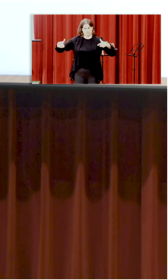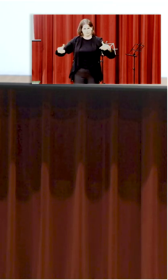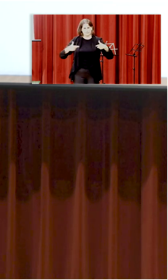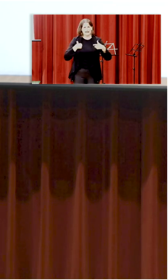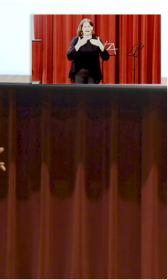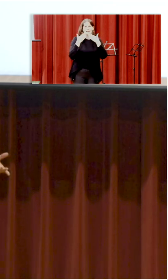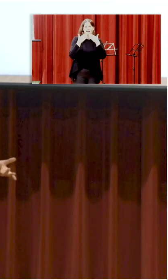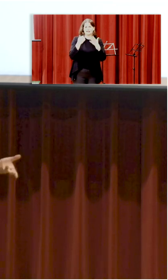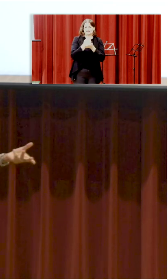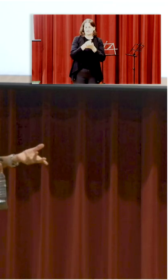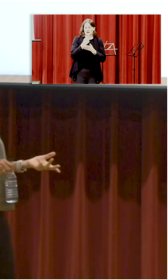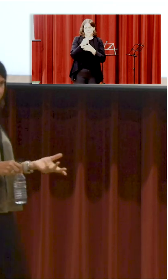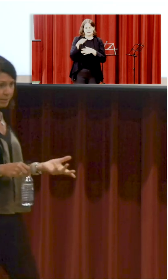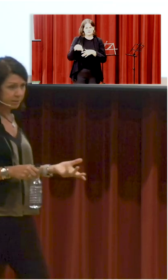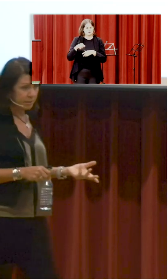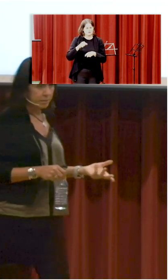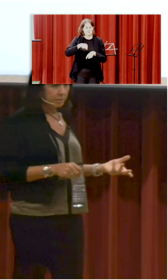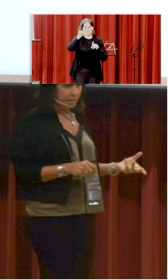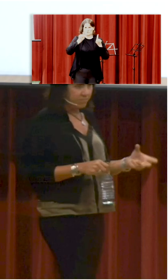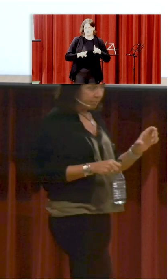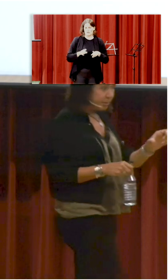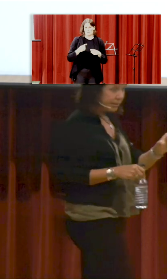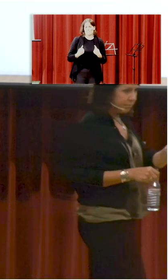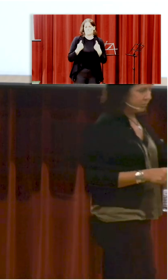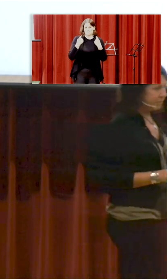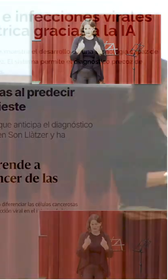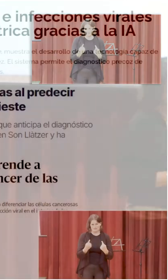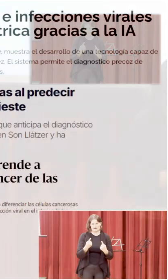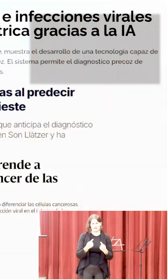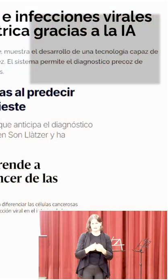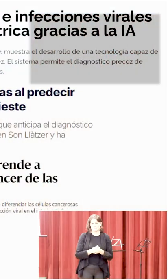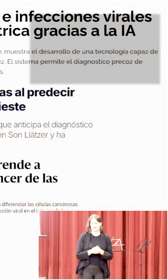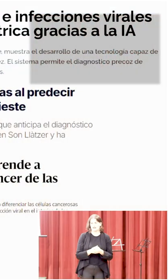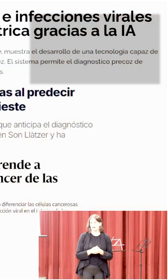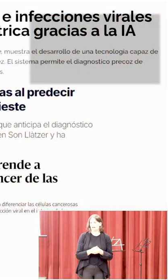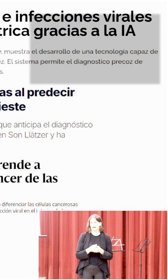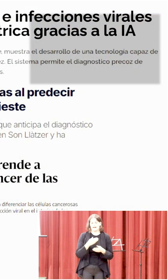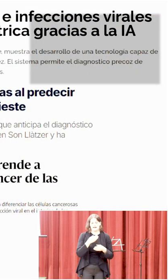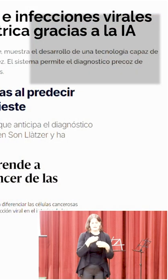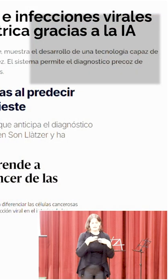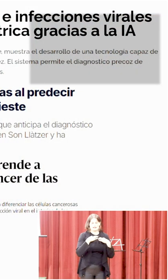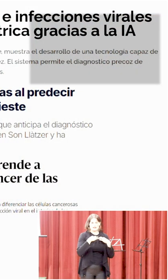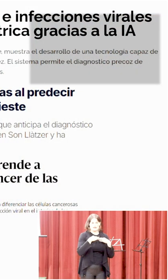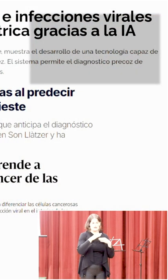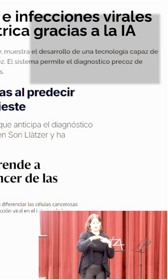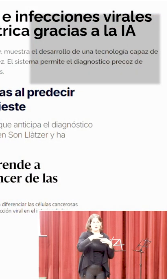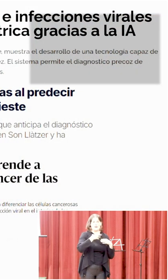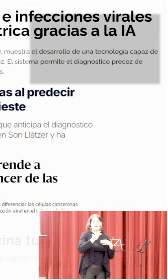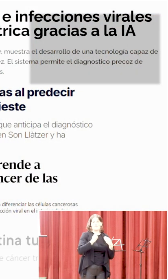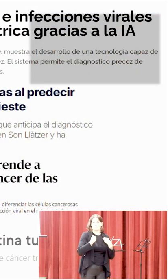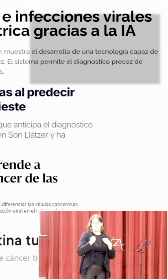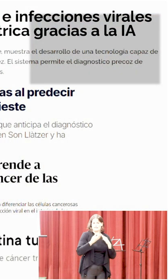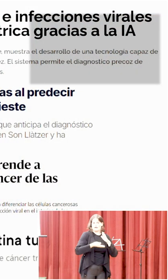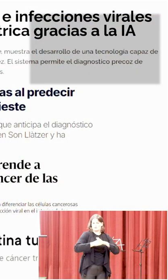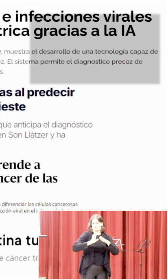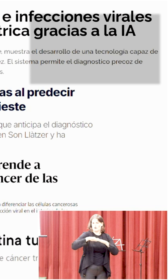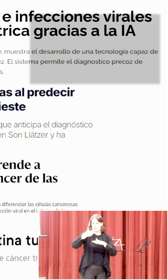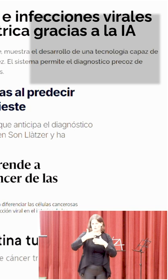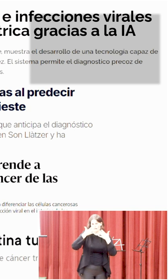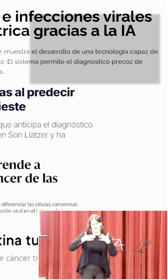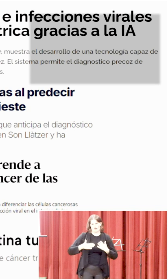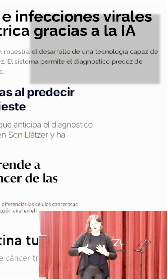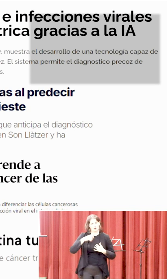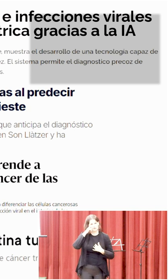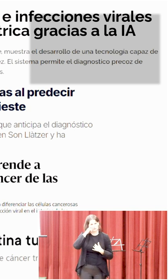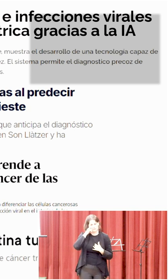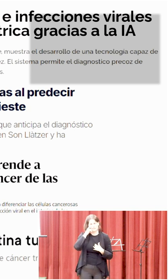sigui, que hi ha titulars que són meravellosos, no? I sempre poden ser, perquè són realitats, perquè surten, i per tant, quan llegim una cosa